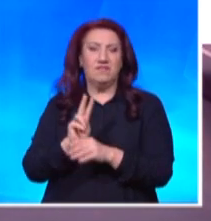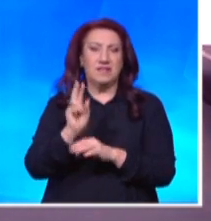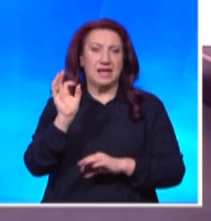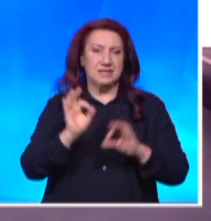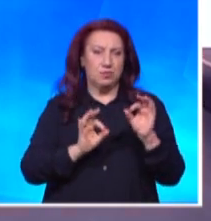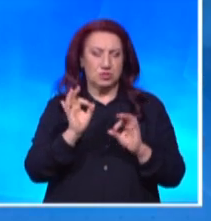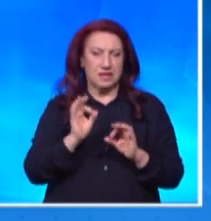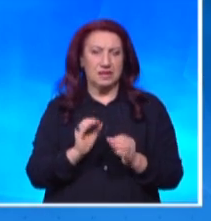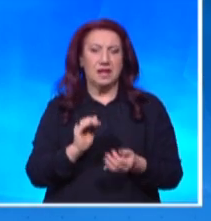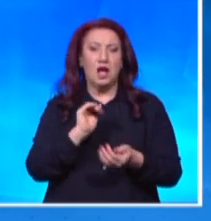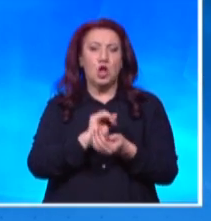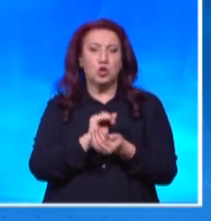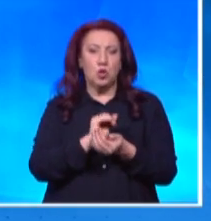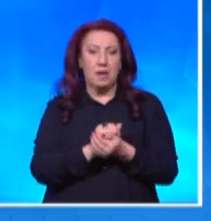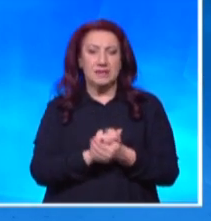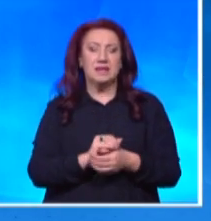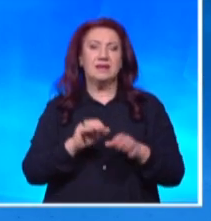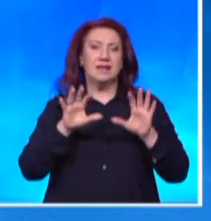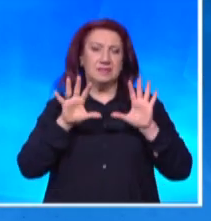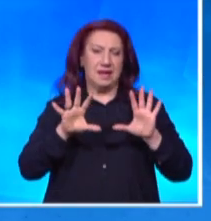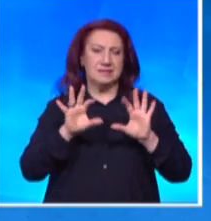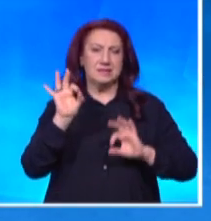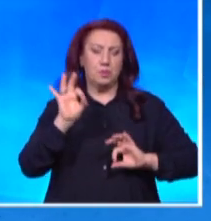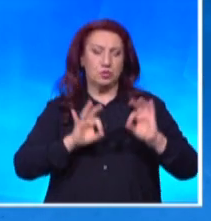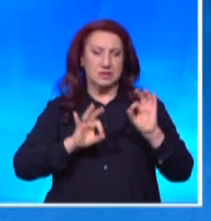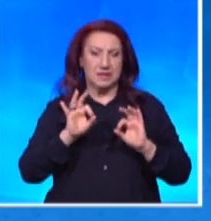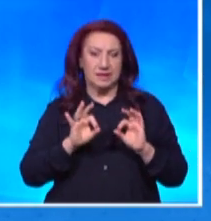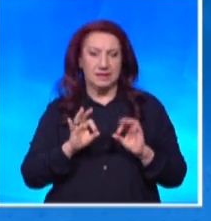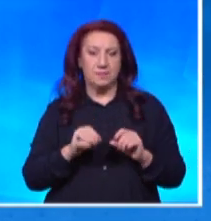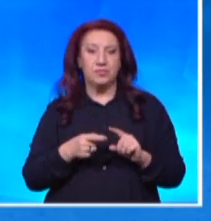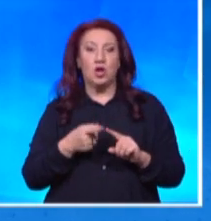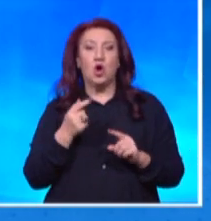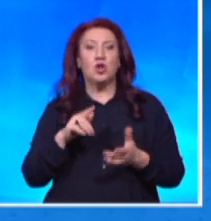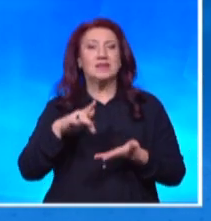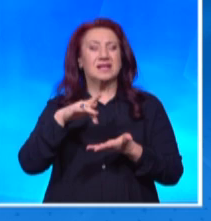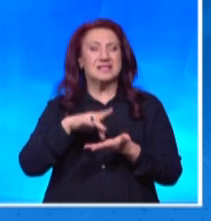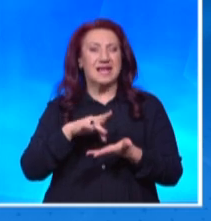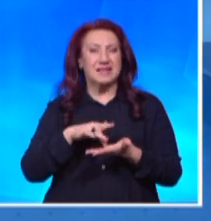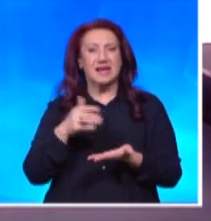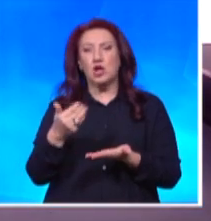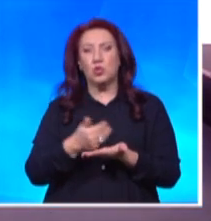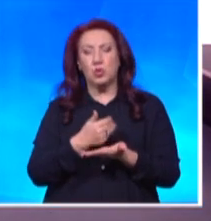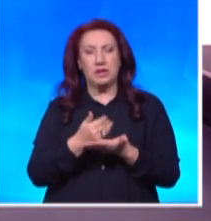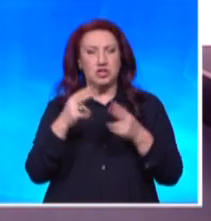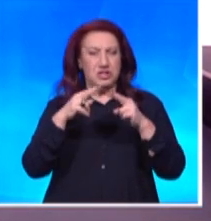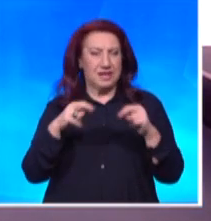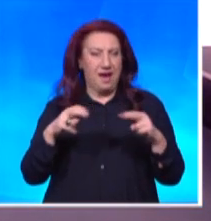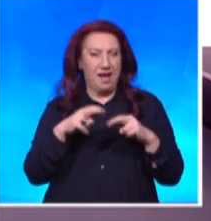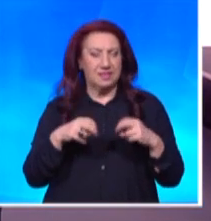а доматите са се повишили с 10 на 100. От Центъра за икономически анализ в селското стопанство